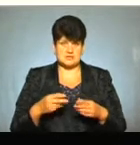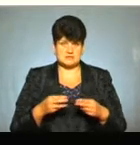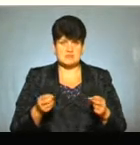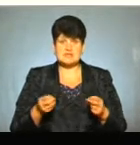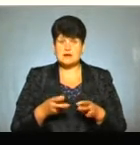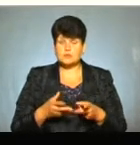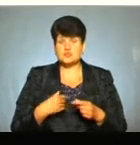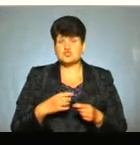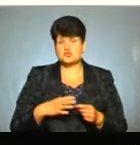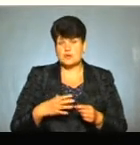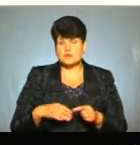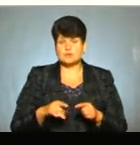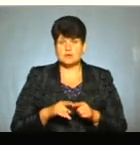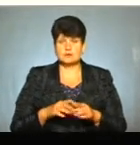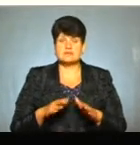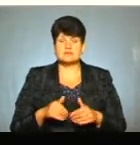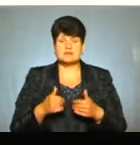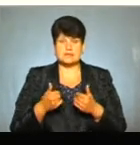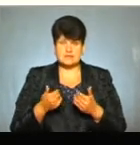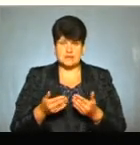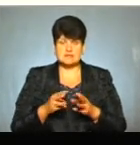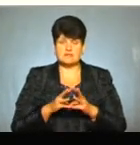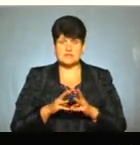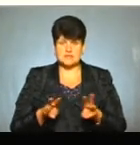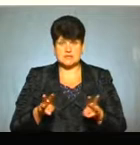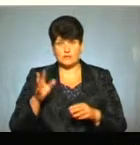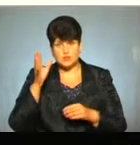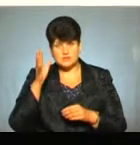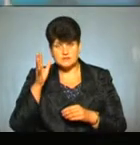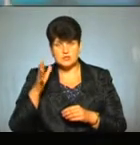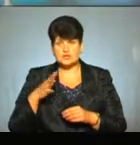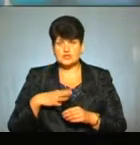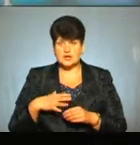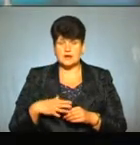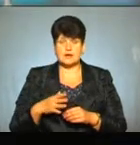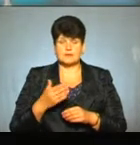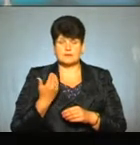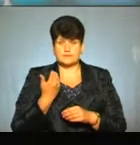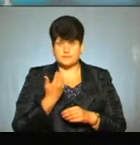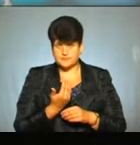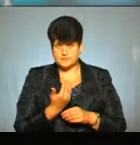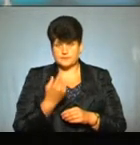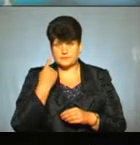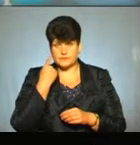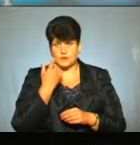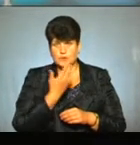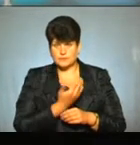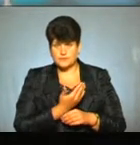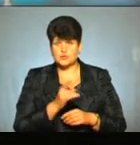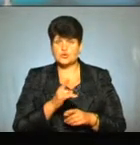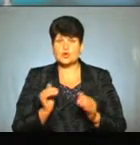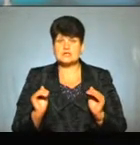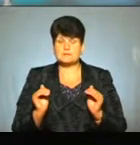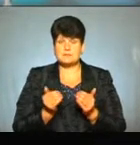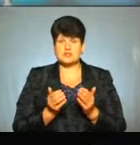спеціальностях. Тому ми чекаємо, також ми зверталися, до речі, в Міністерство освіти, чекаємо реакцію саме їх